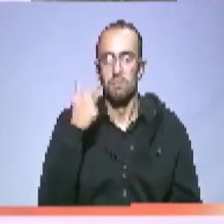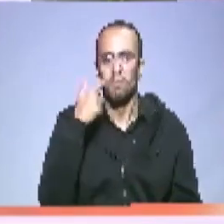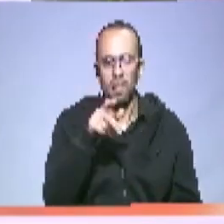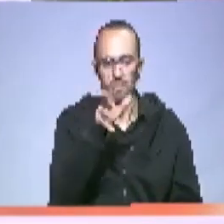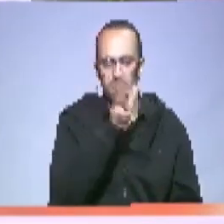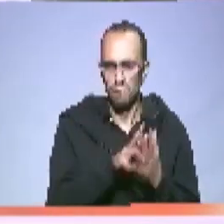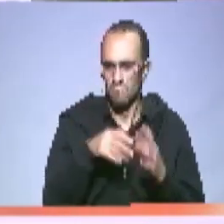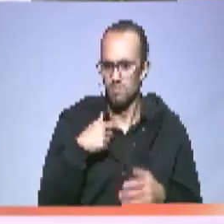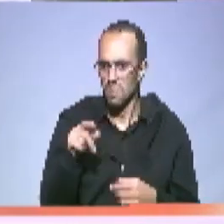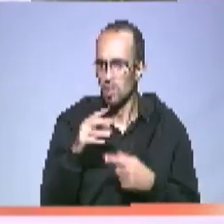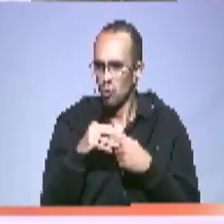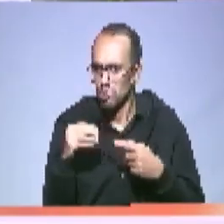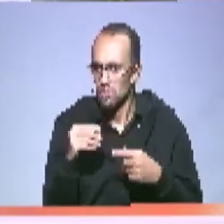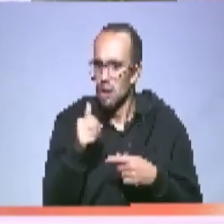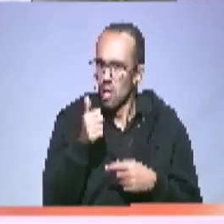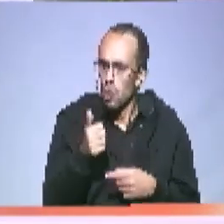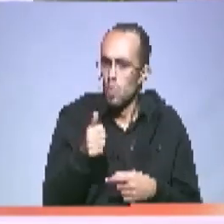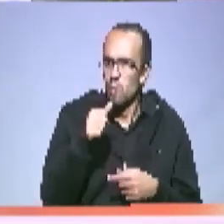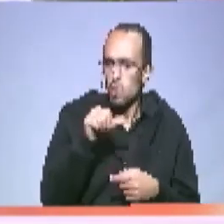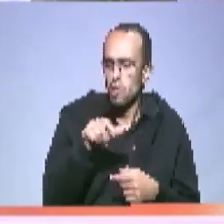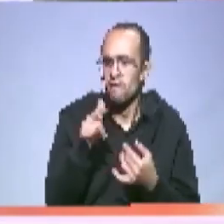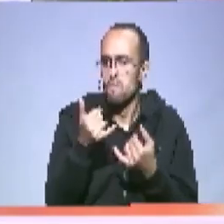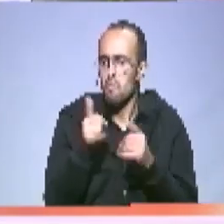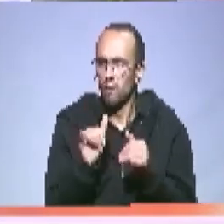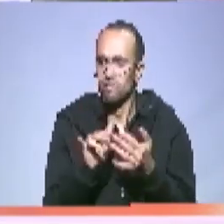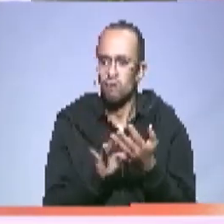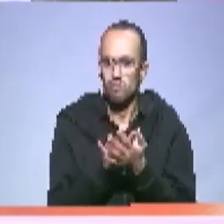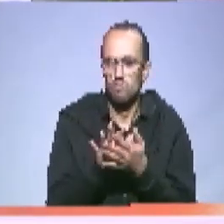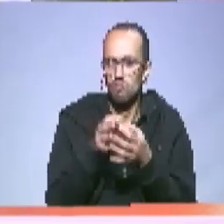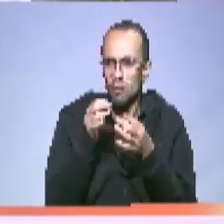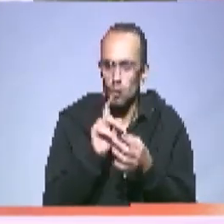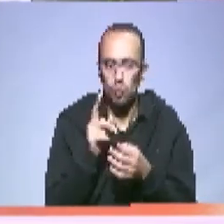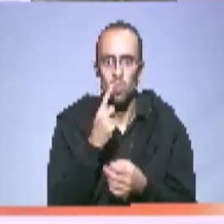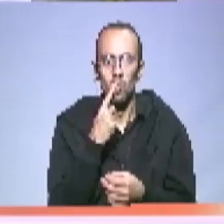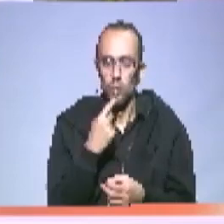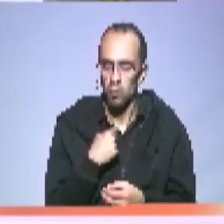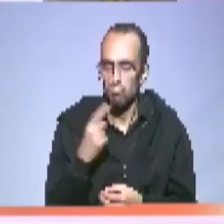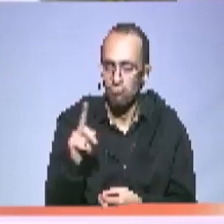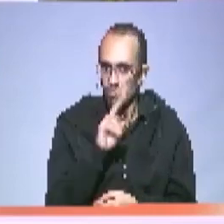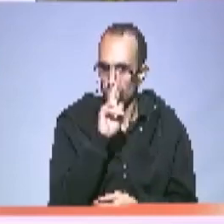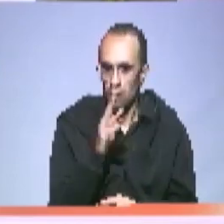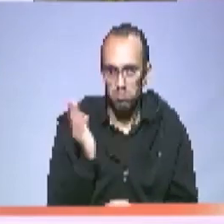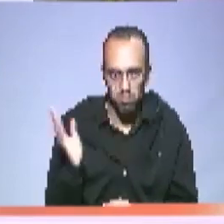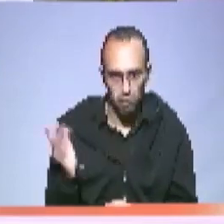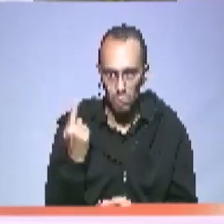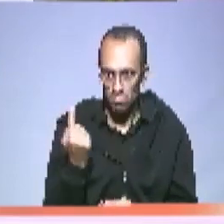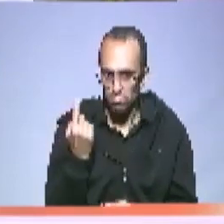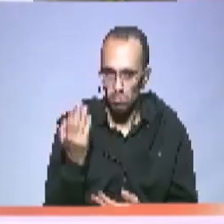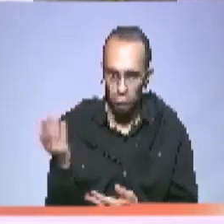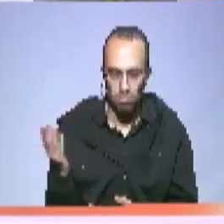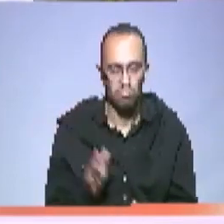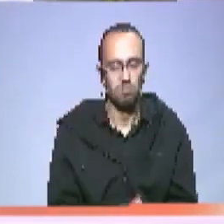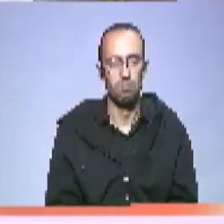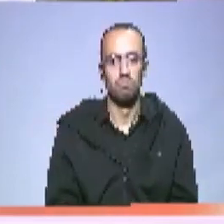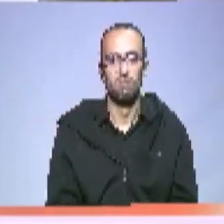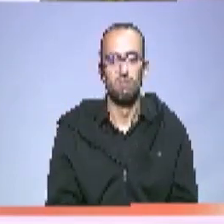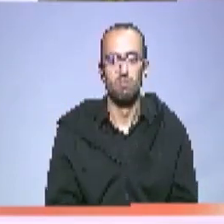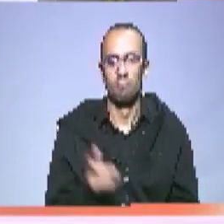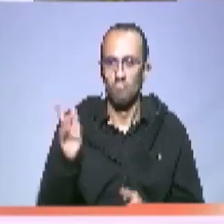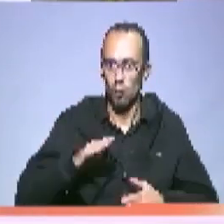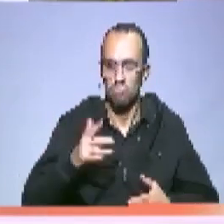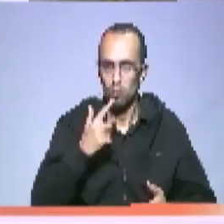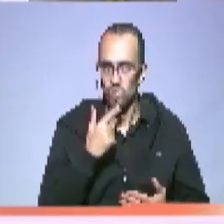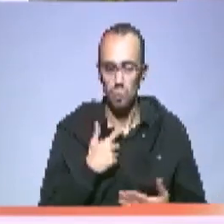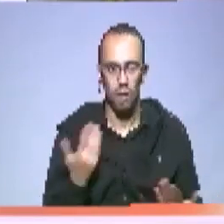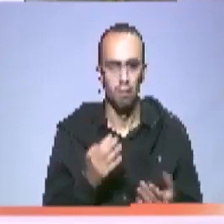ايه، او في حاجه مثلا طلعت فيها حاجه مش مظبوطه ممكن تسالوا الشيف عنها النهارده. شيف سامح معاكم وهيجاوبكم عن اي حاجه